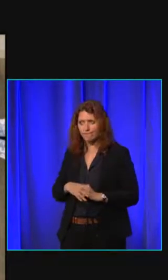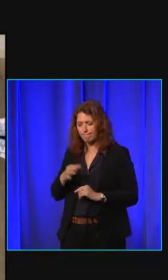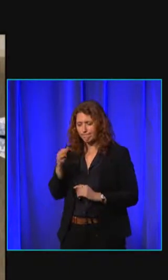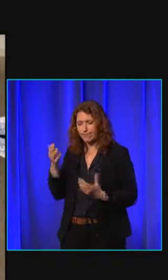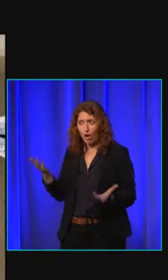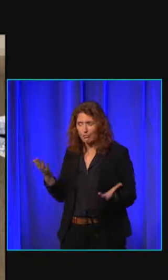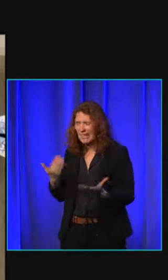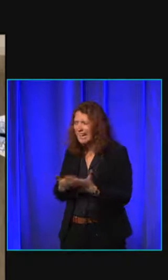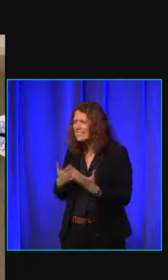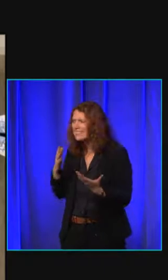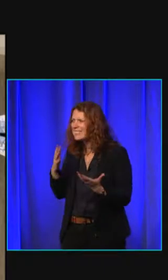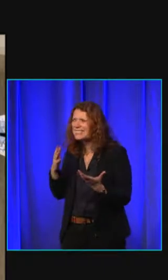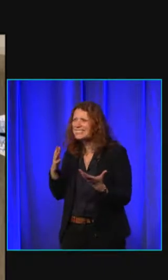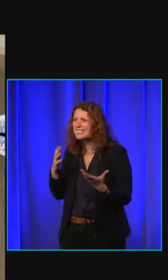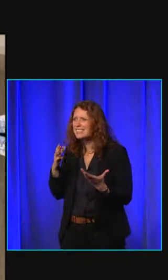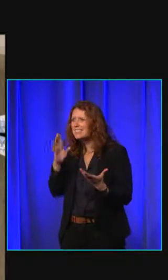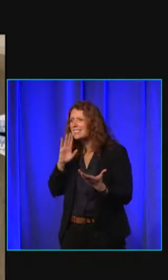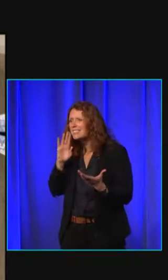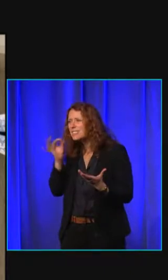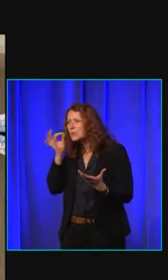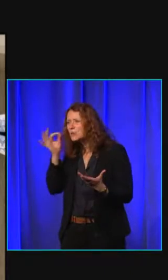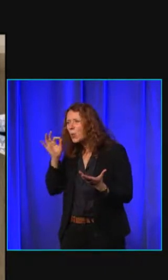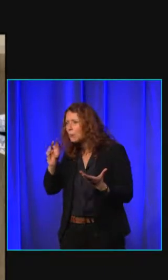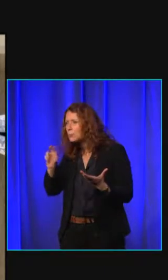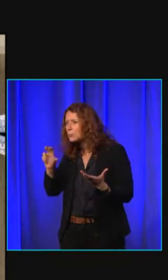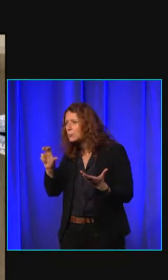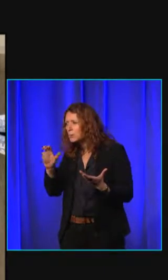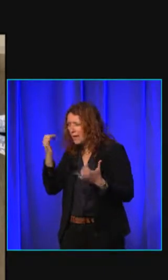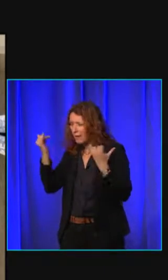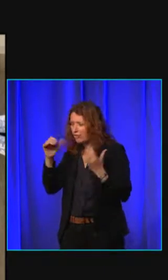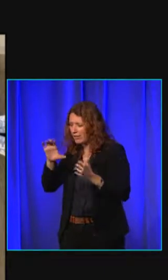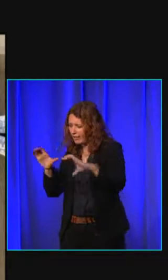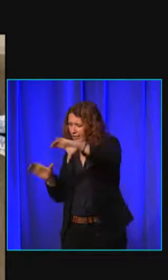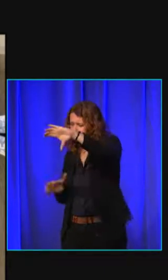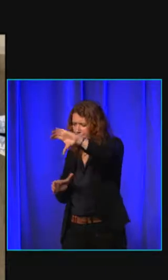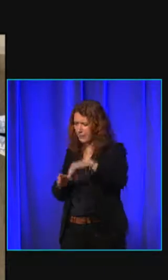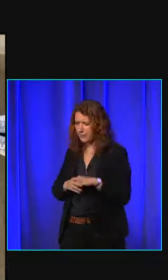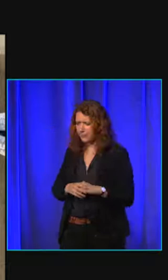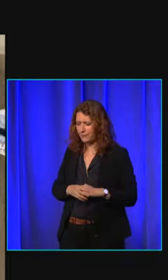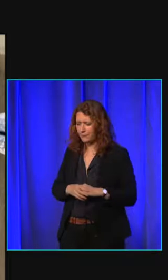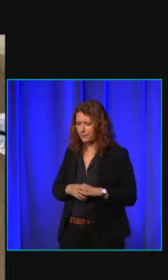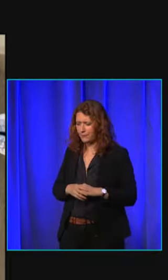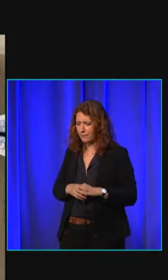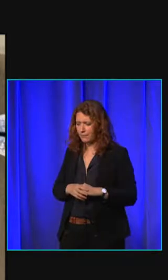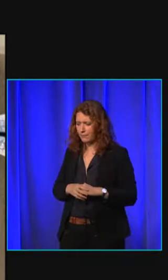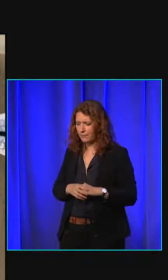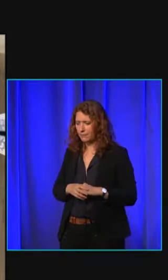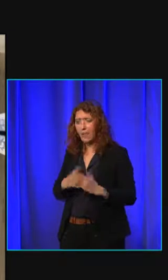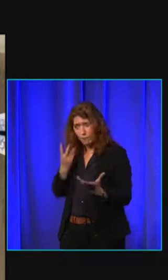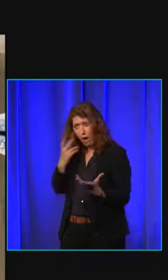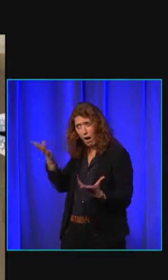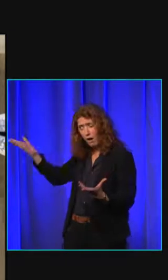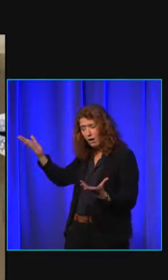Alors là, je vais vous demander de faire un petit... tourner un petit peu, d'imaginer. Soleil demi, Jäger. Bon, vous voyez,